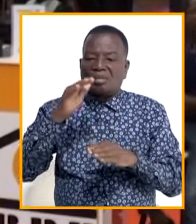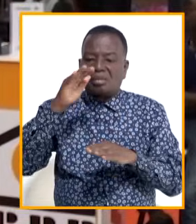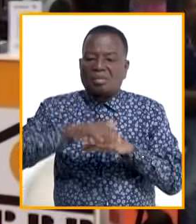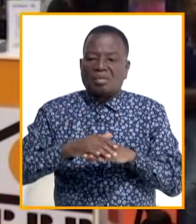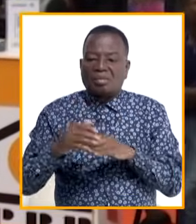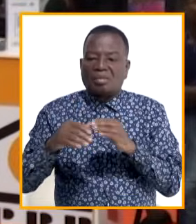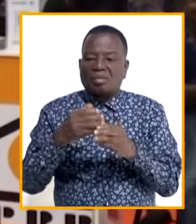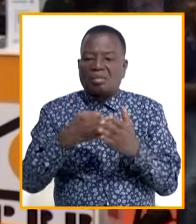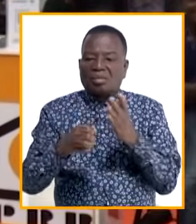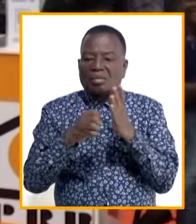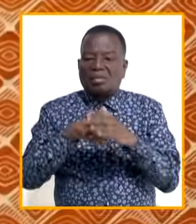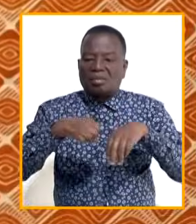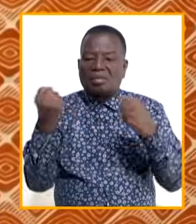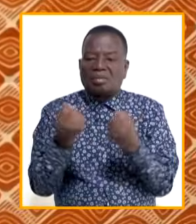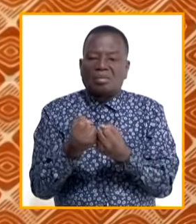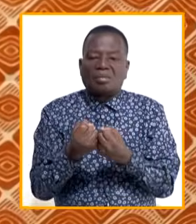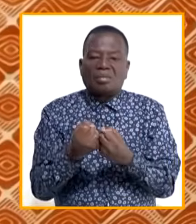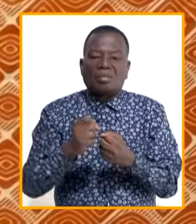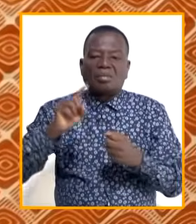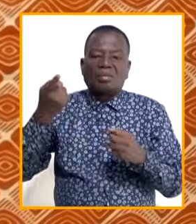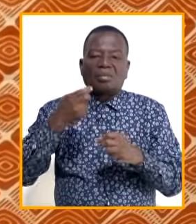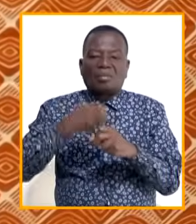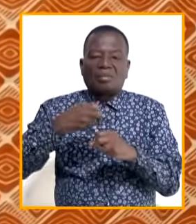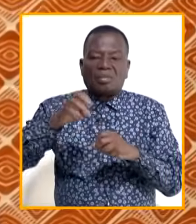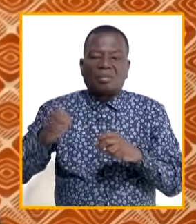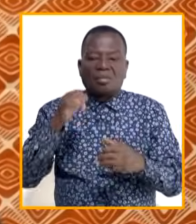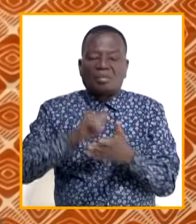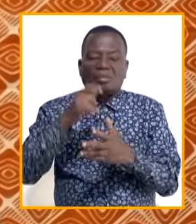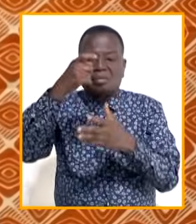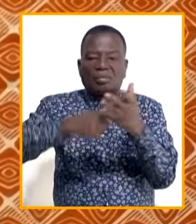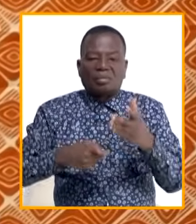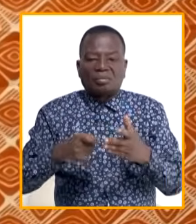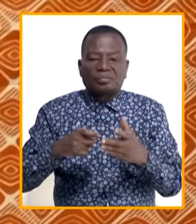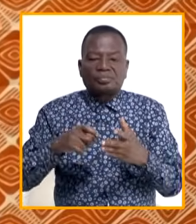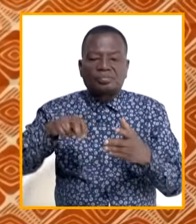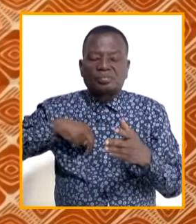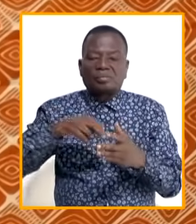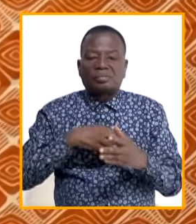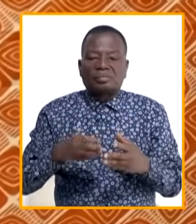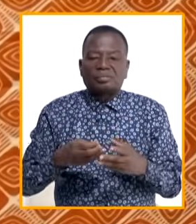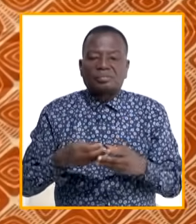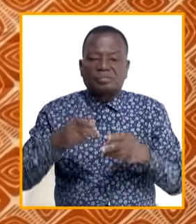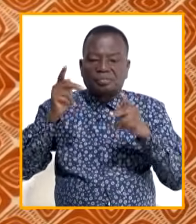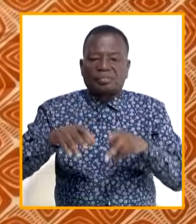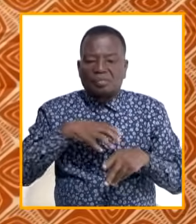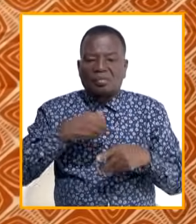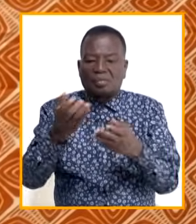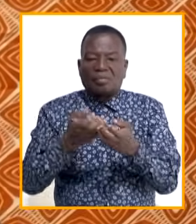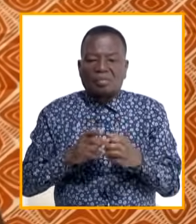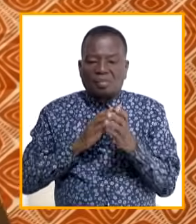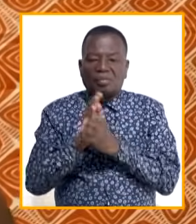le segment économique et social. La première difficulté, c'est les coûts, parce qu'en face, on a des acquéreurs qui veulent donc être bien